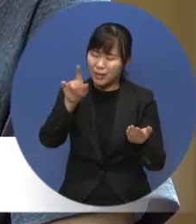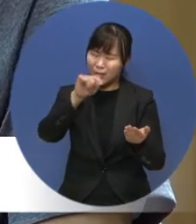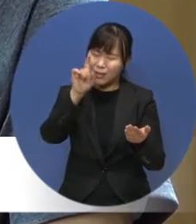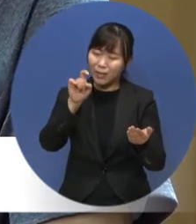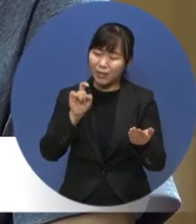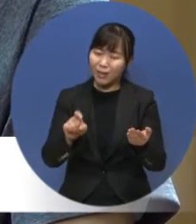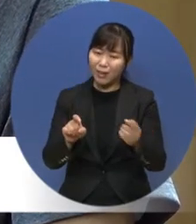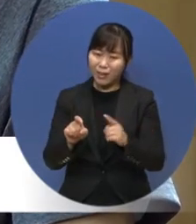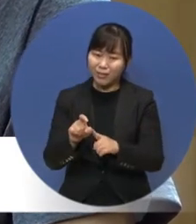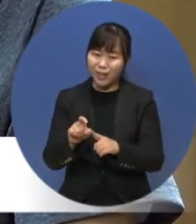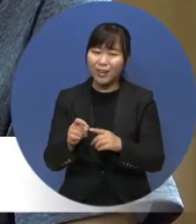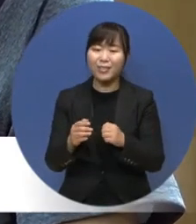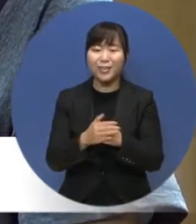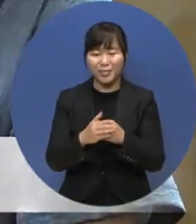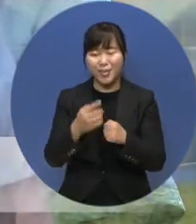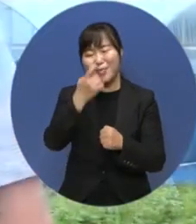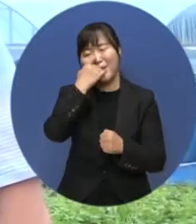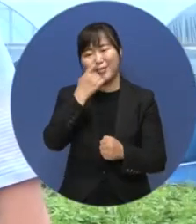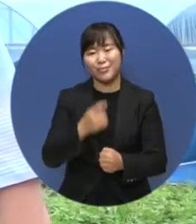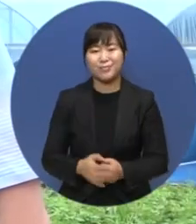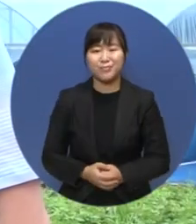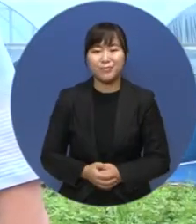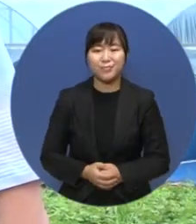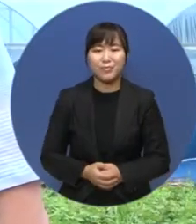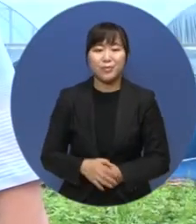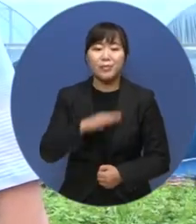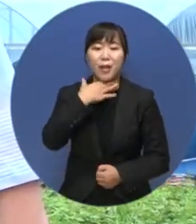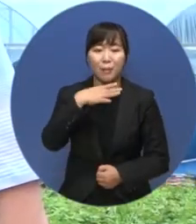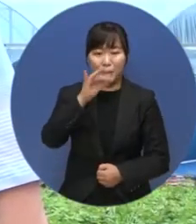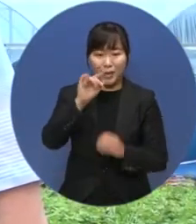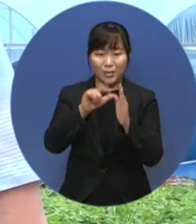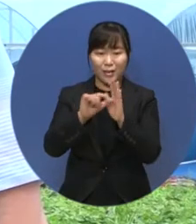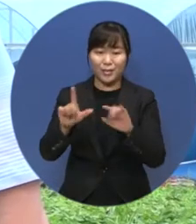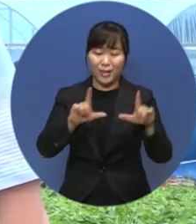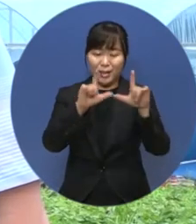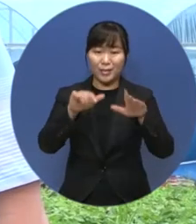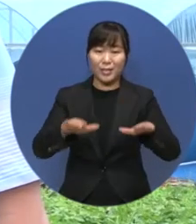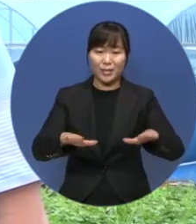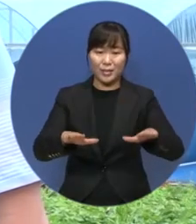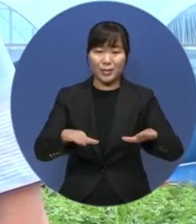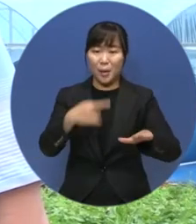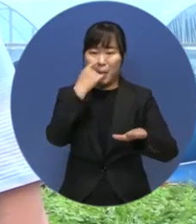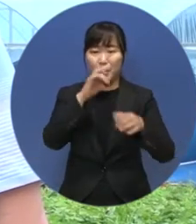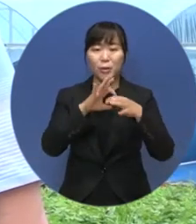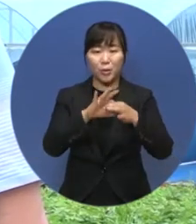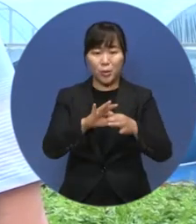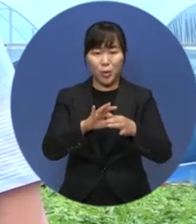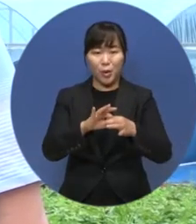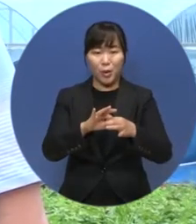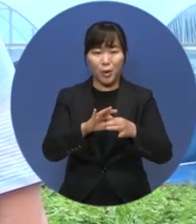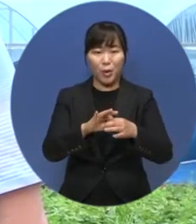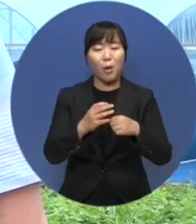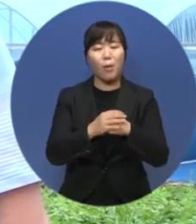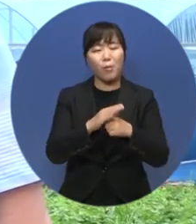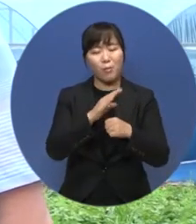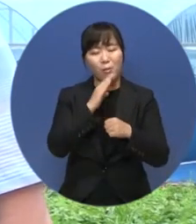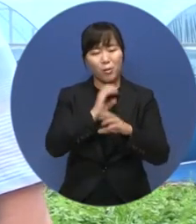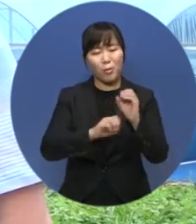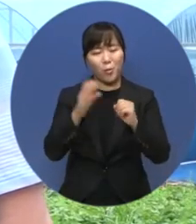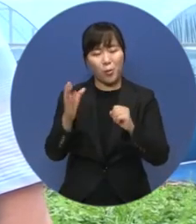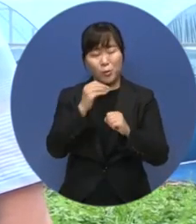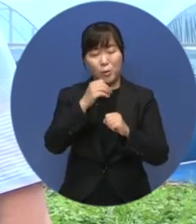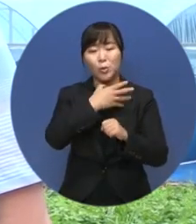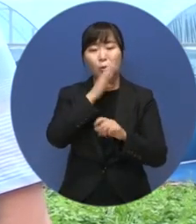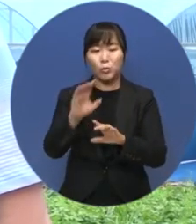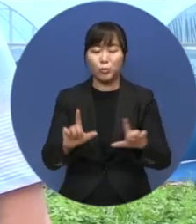그렇게 좀 하고 싶어서 한번 해봤습니다. 100세 시대를 살아가는 지금 배움을 통한 품격 있는 노후 준비가